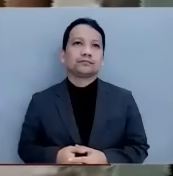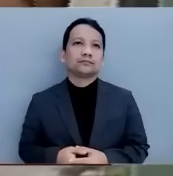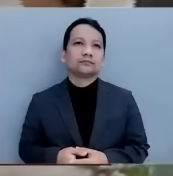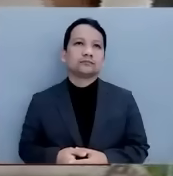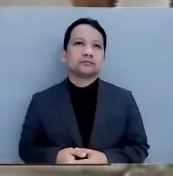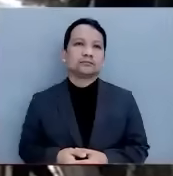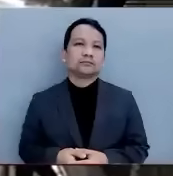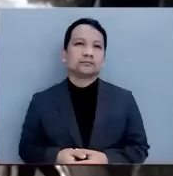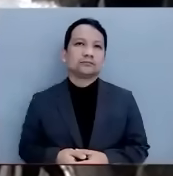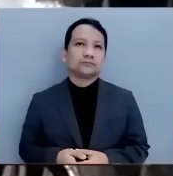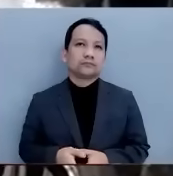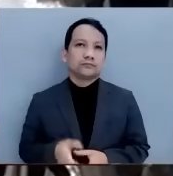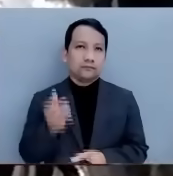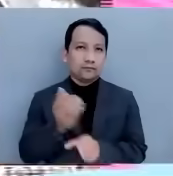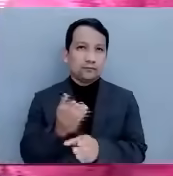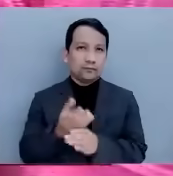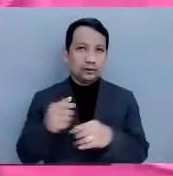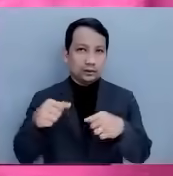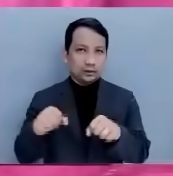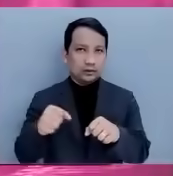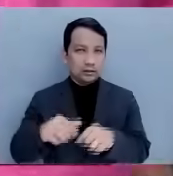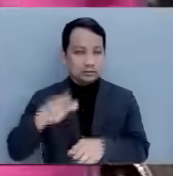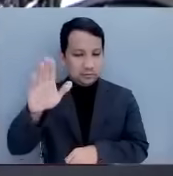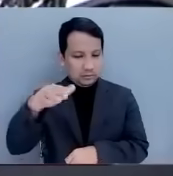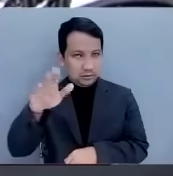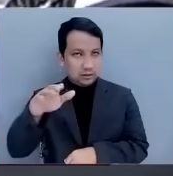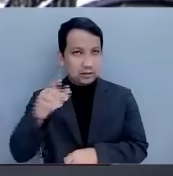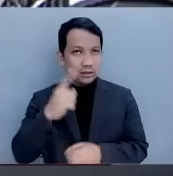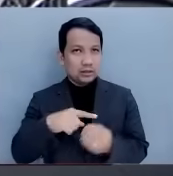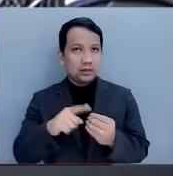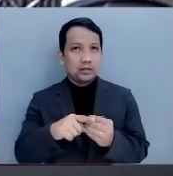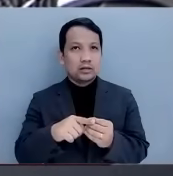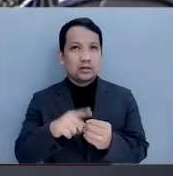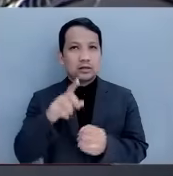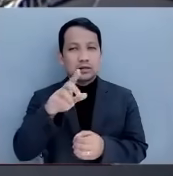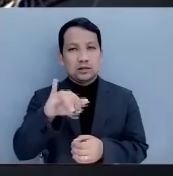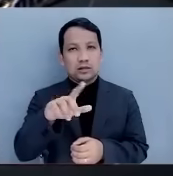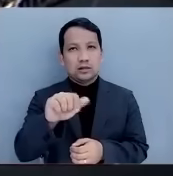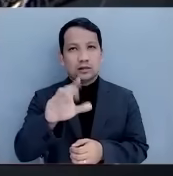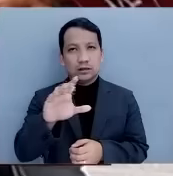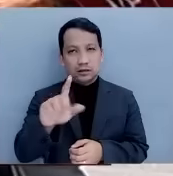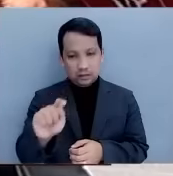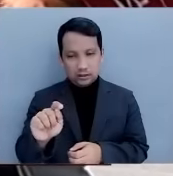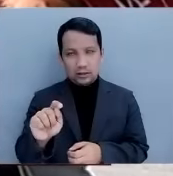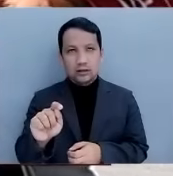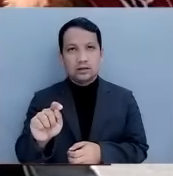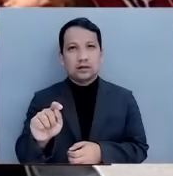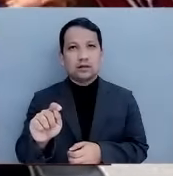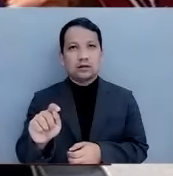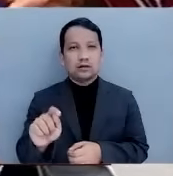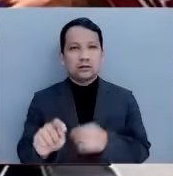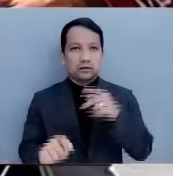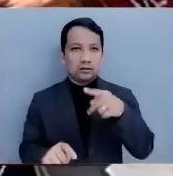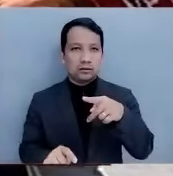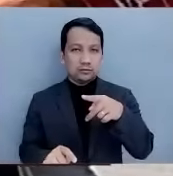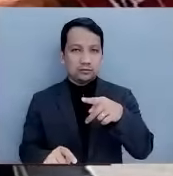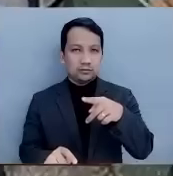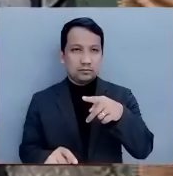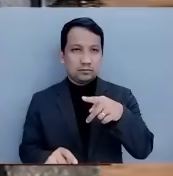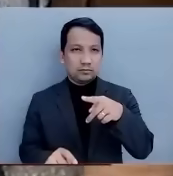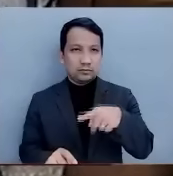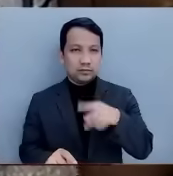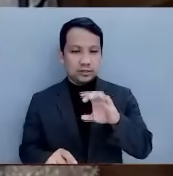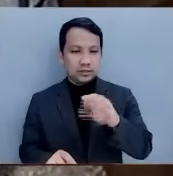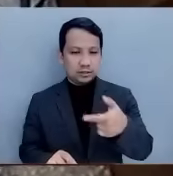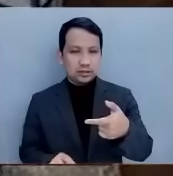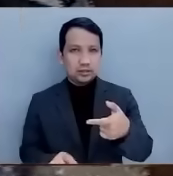Sunod-sunod na mga sasakyan at motorsiklo ang pinara ng mga tauhan ng Interagency Council for Traffic o IAC at ng Philippine Coast Guard sa bahaging ito ng